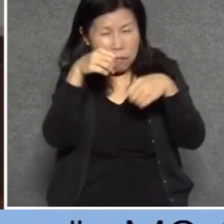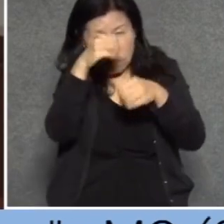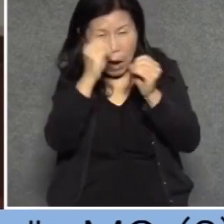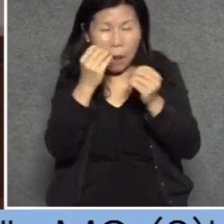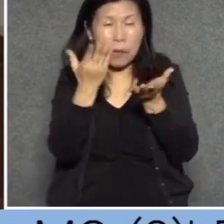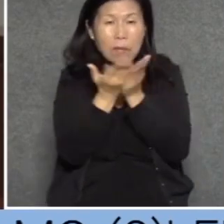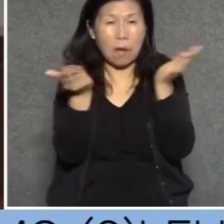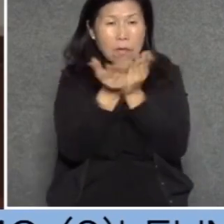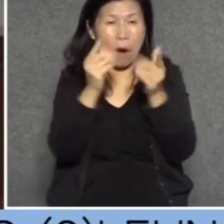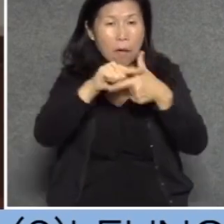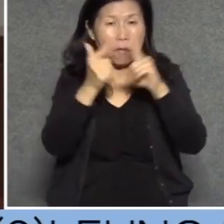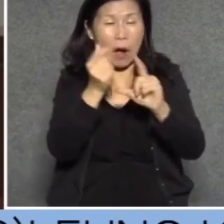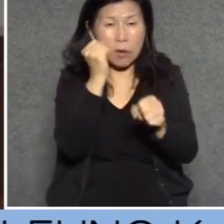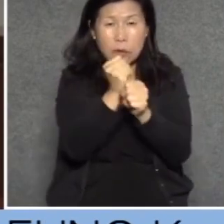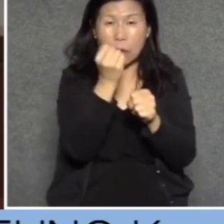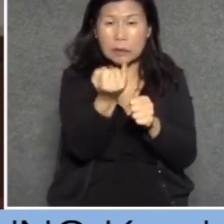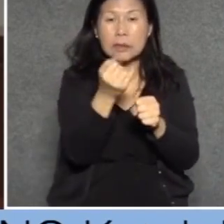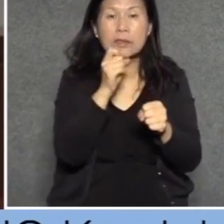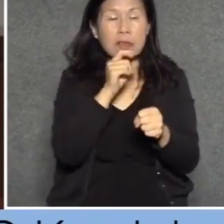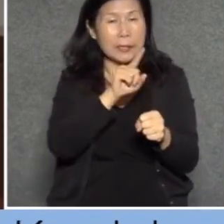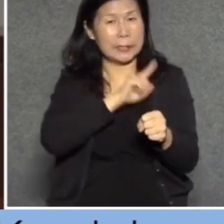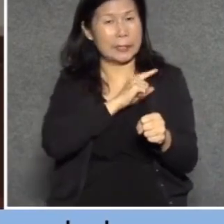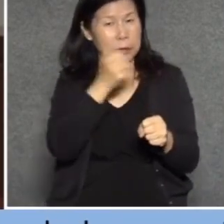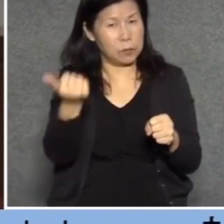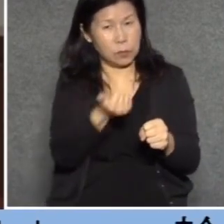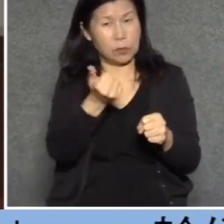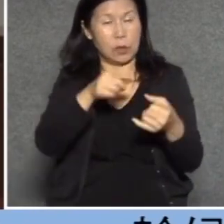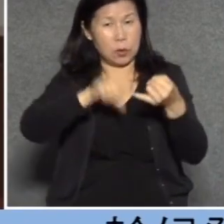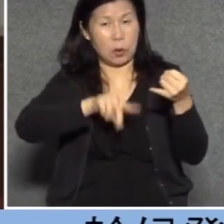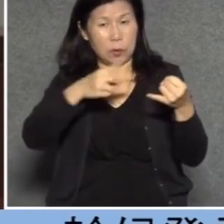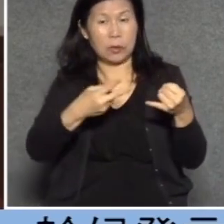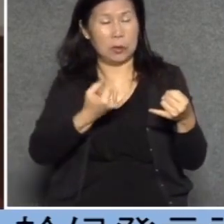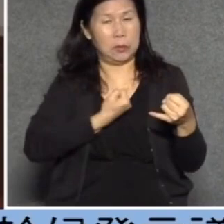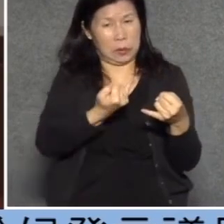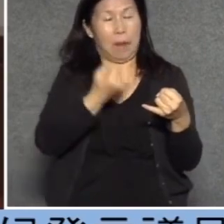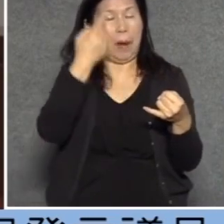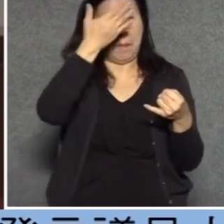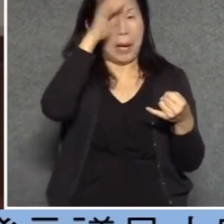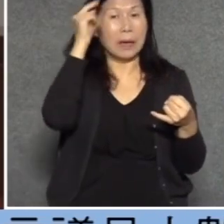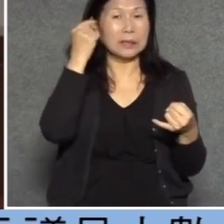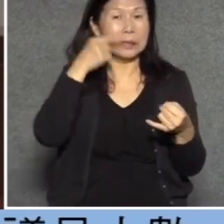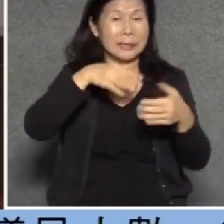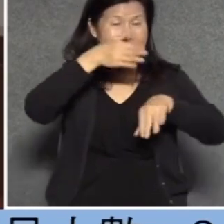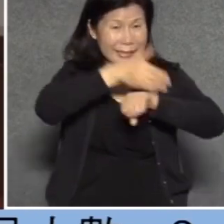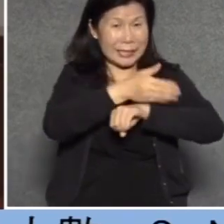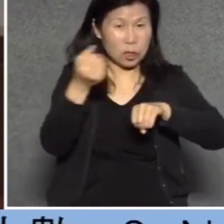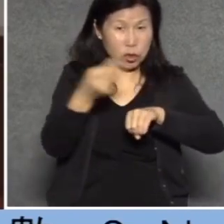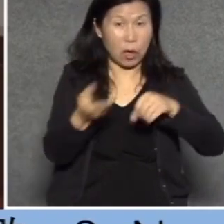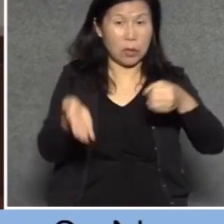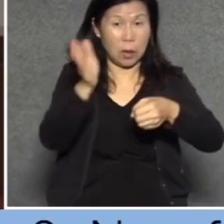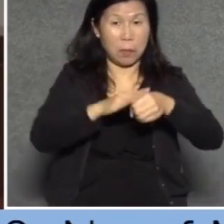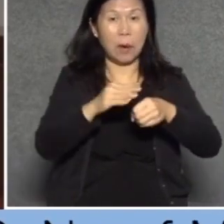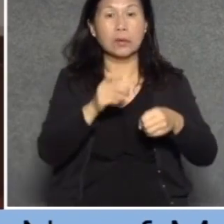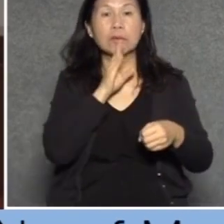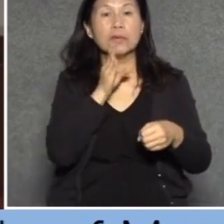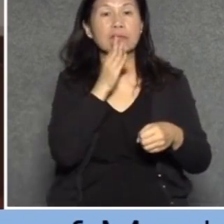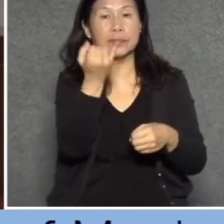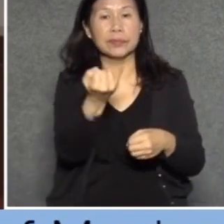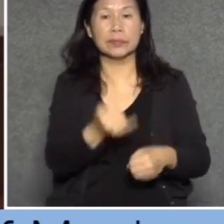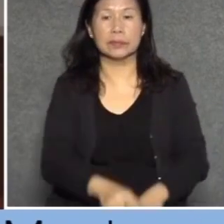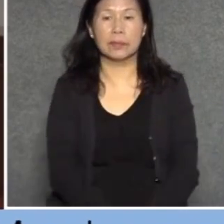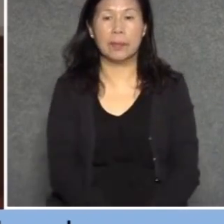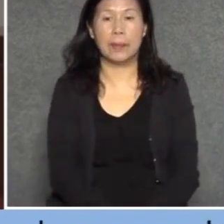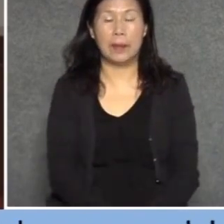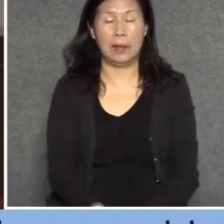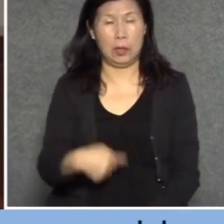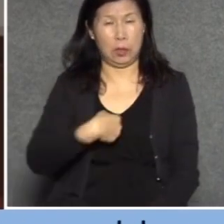喎，係嘛？佢有一個自我完善嘅機制，你冇呢啲自我完善嘅機制，事後嘅補償冇意義嘅，係嘛？所